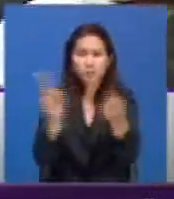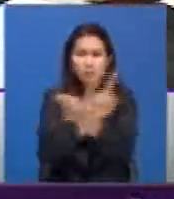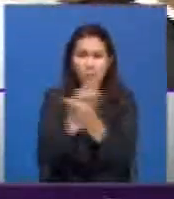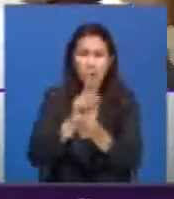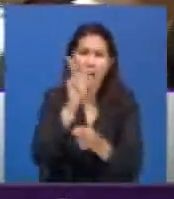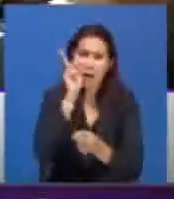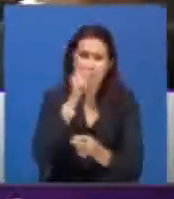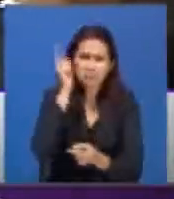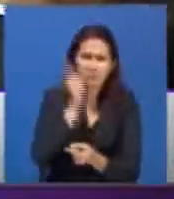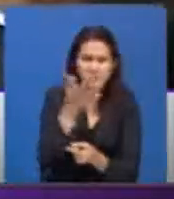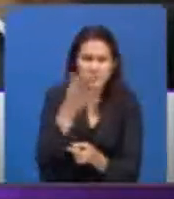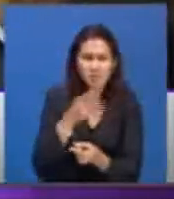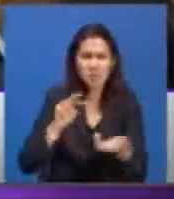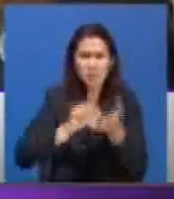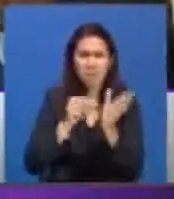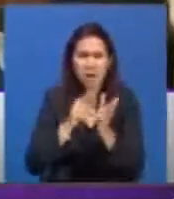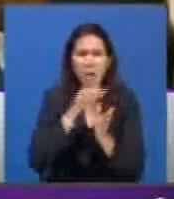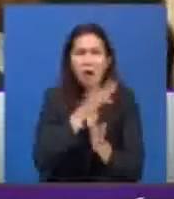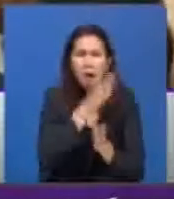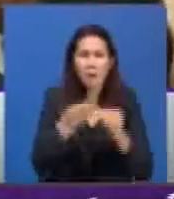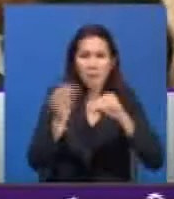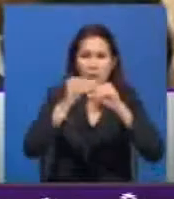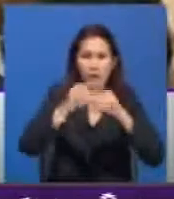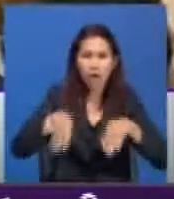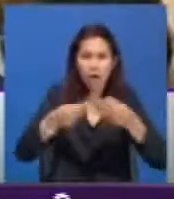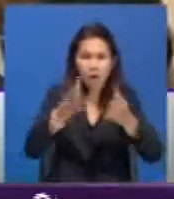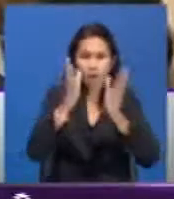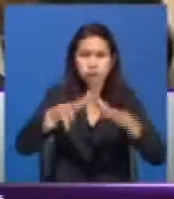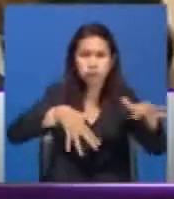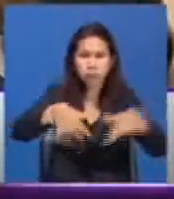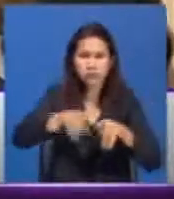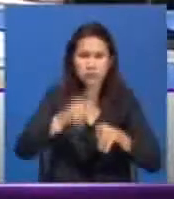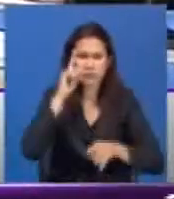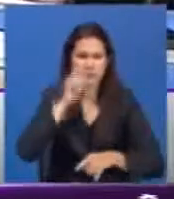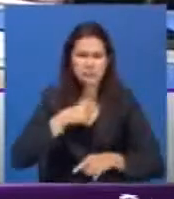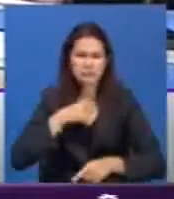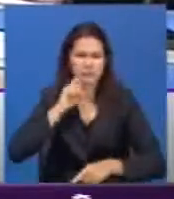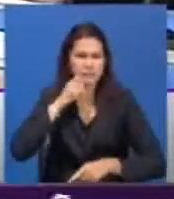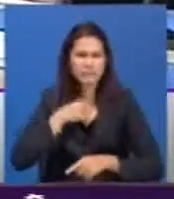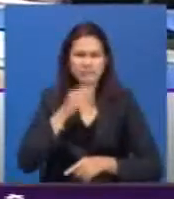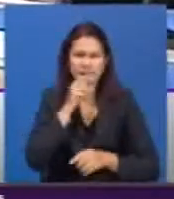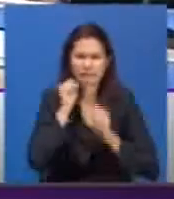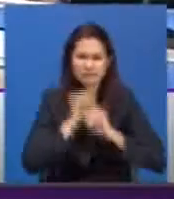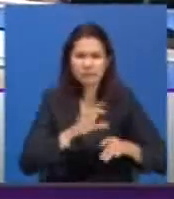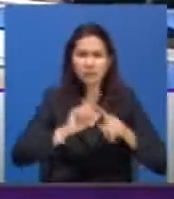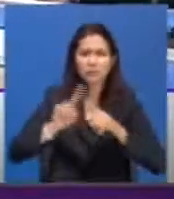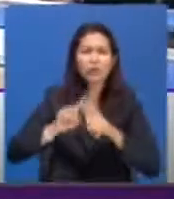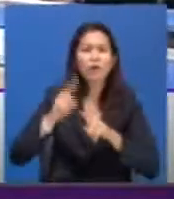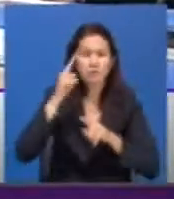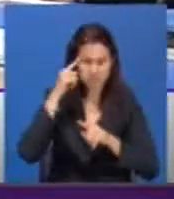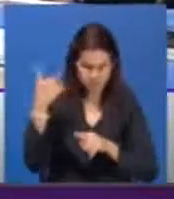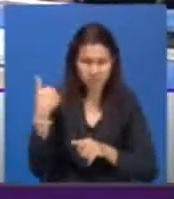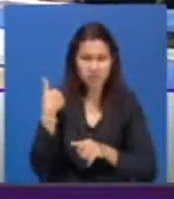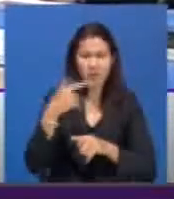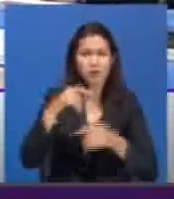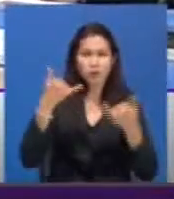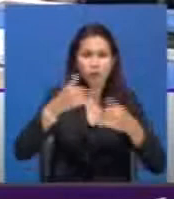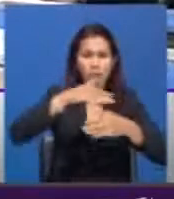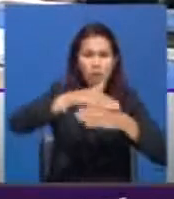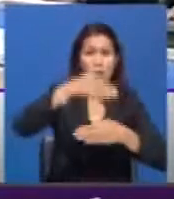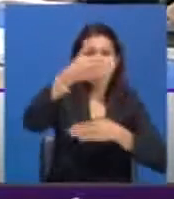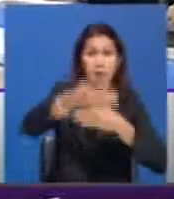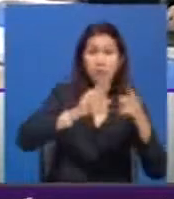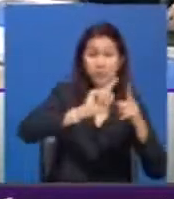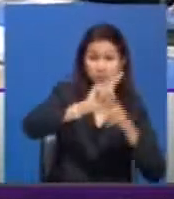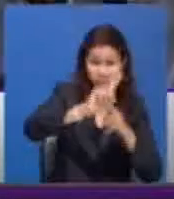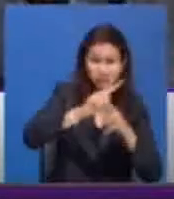ดเบือนนำไปสู่ความเกลียดชังบุคคลพร้อมชี้แจงความคืบหน้าการดำเนินงานตามรถแมพของคสช.ระยะที่1และการจัดทำร่างรัฐธ